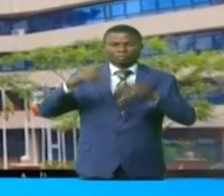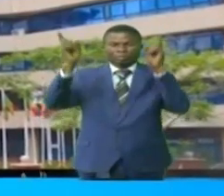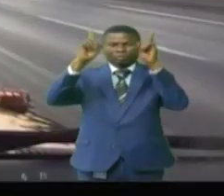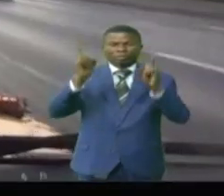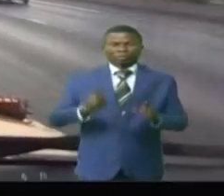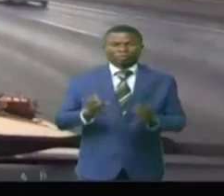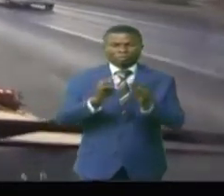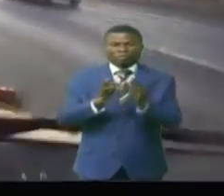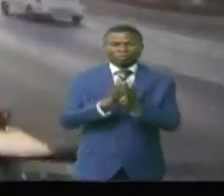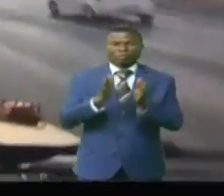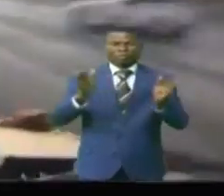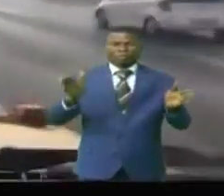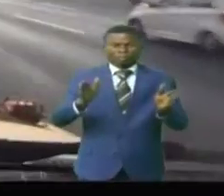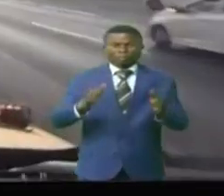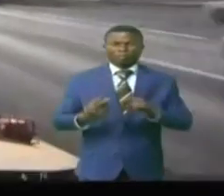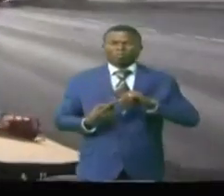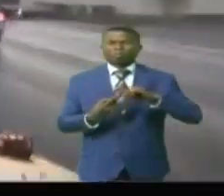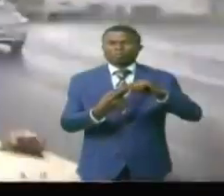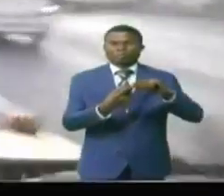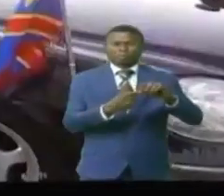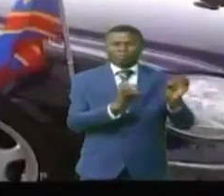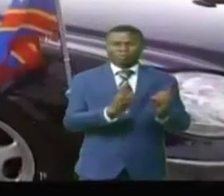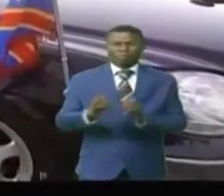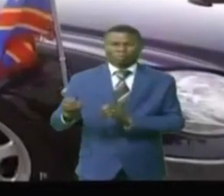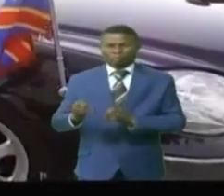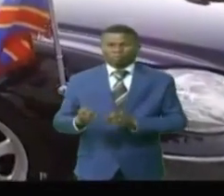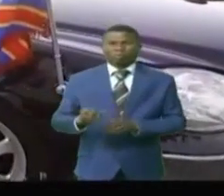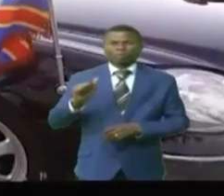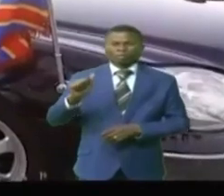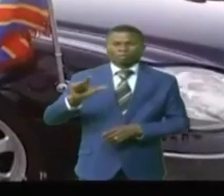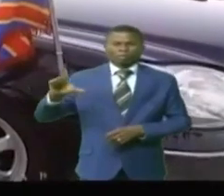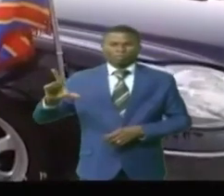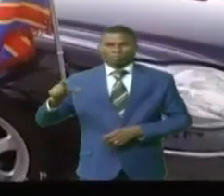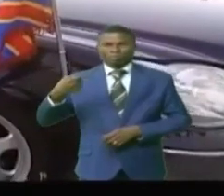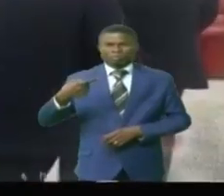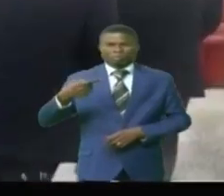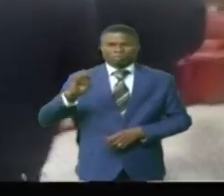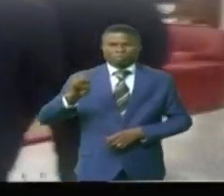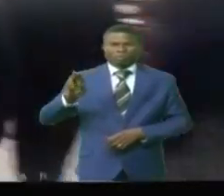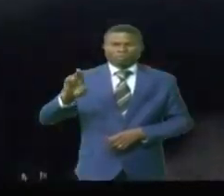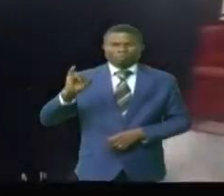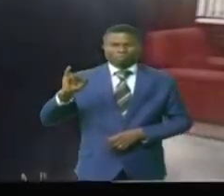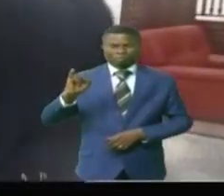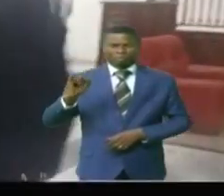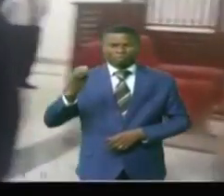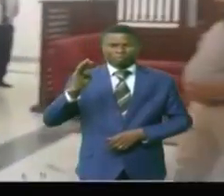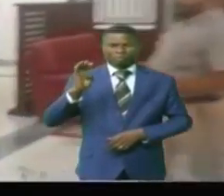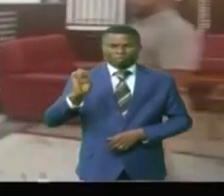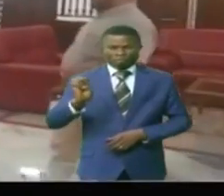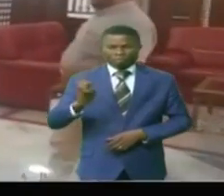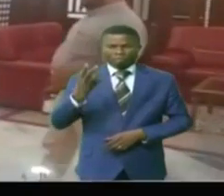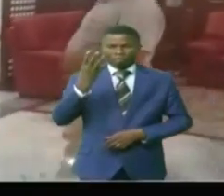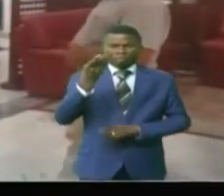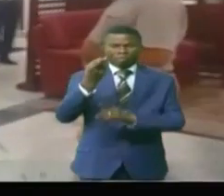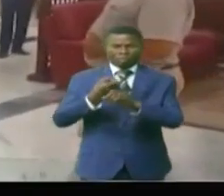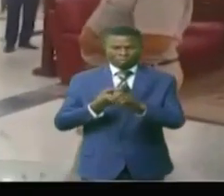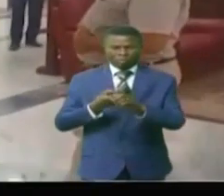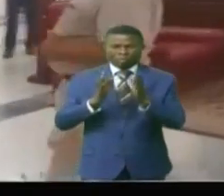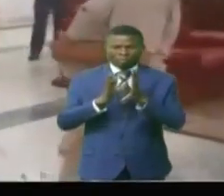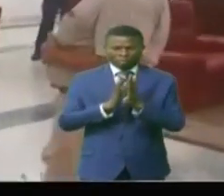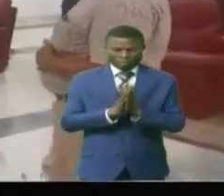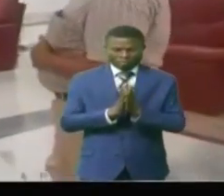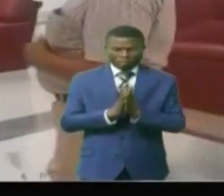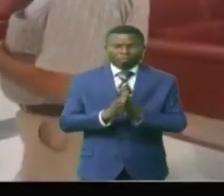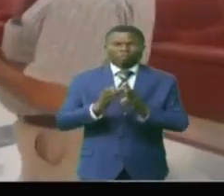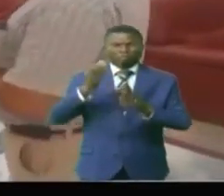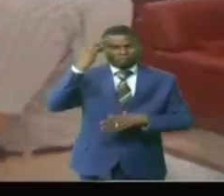l'Assemblée générale extraordinaire qui se tiendra en Algérie à partir du 4 octobre. Et la voix de la RDC sera portée à ses assises